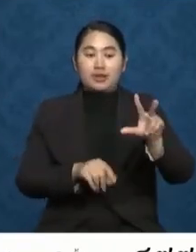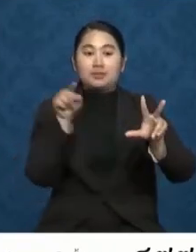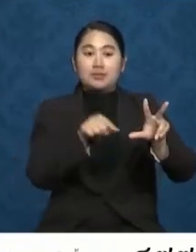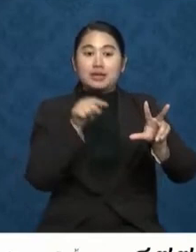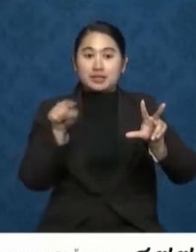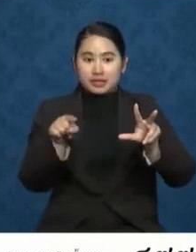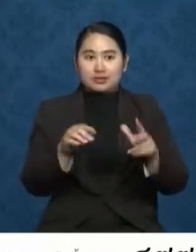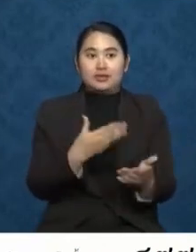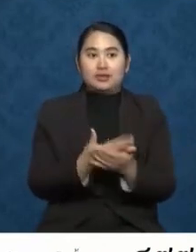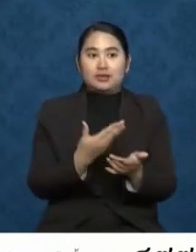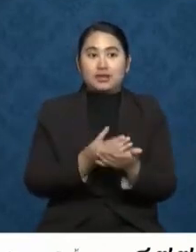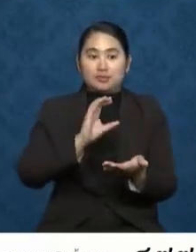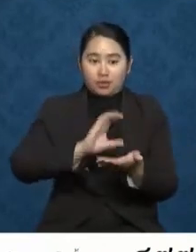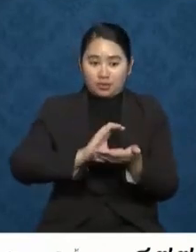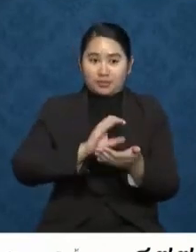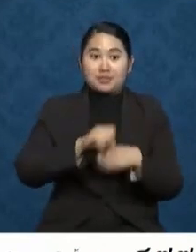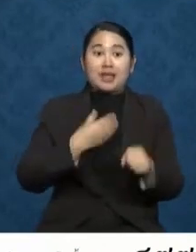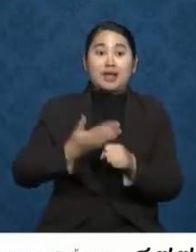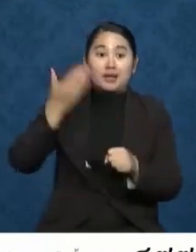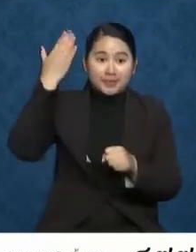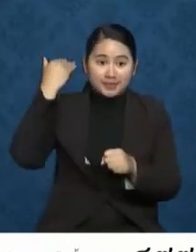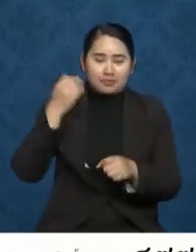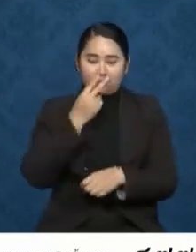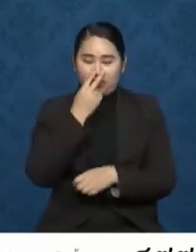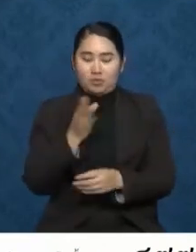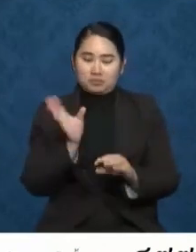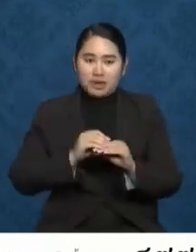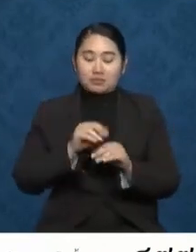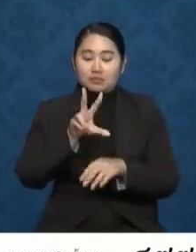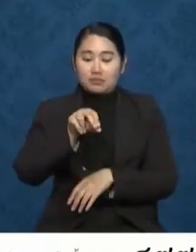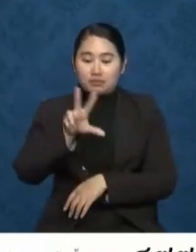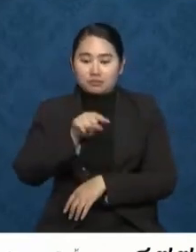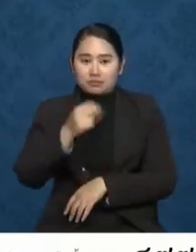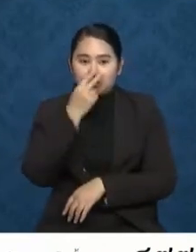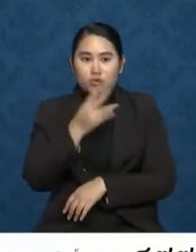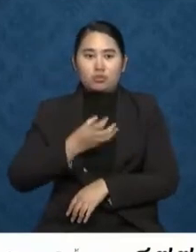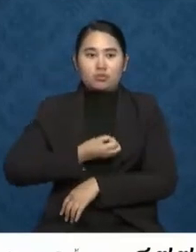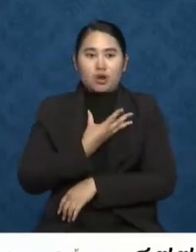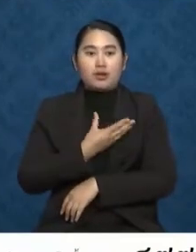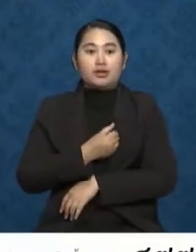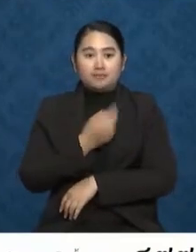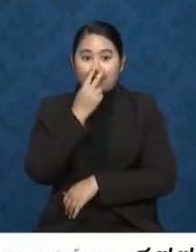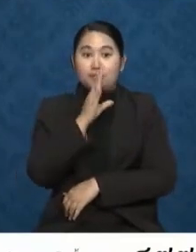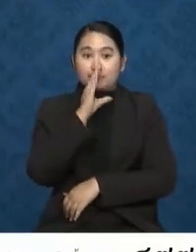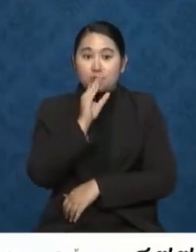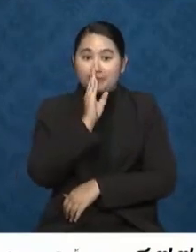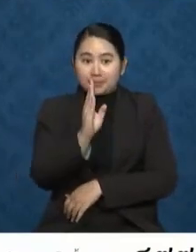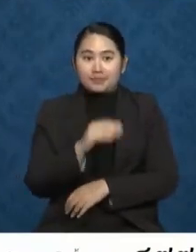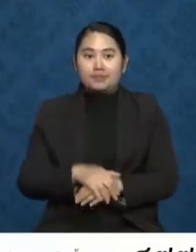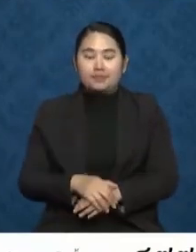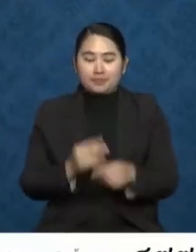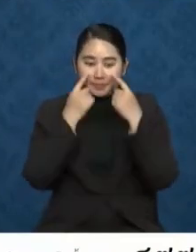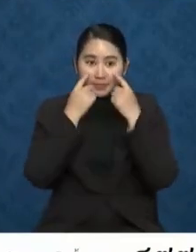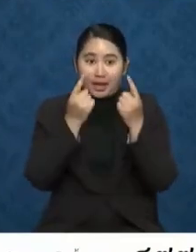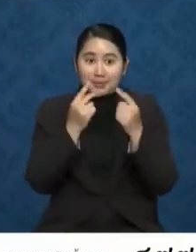จากงบประมาณด้านความมั่นคงในปีงบประมาณก่อนหน้านี้ก็น่าตกใจนะครับท่านประธานครับถ้ามองอย่างแฟร์พูดอย่างเป็นธรรมจากสายตา